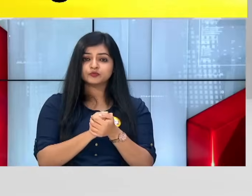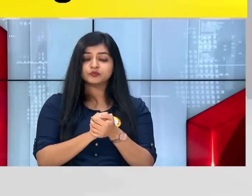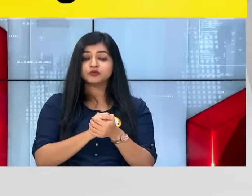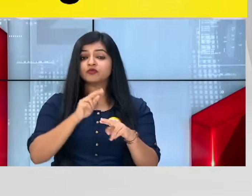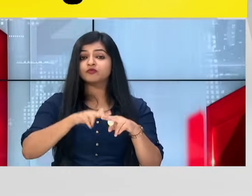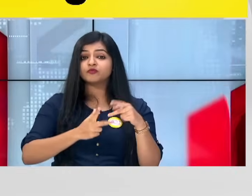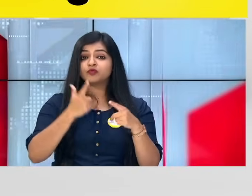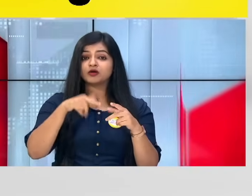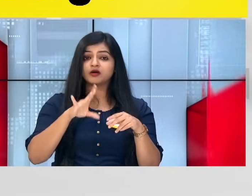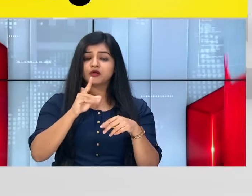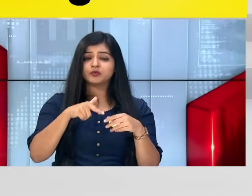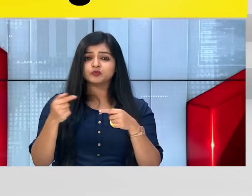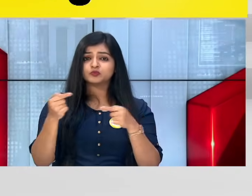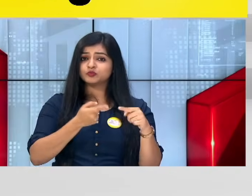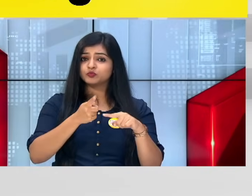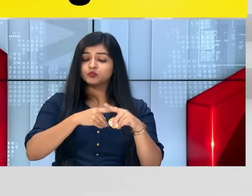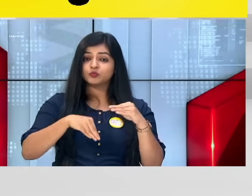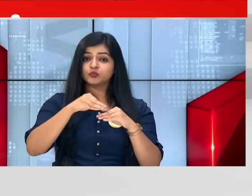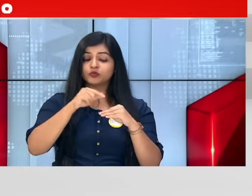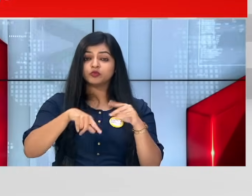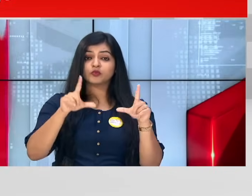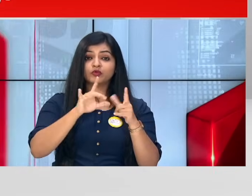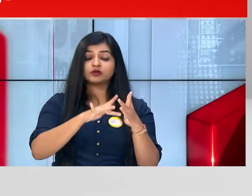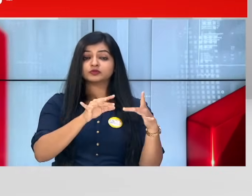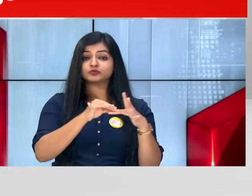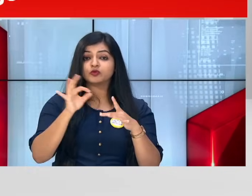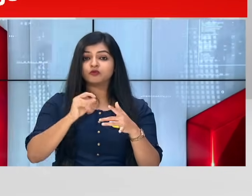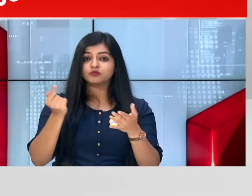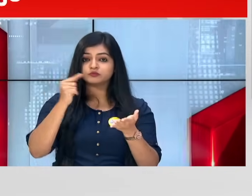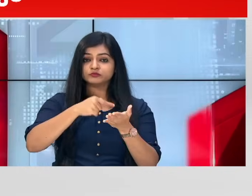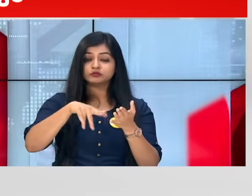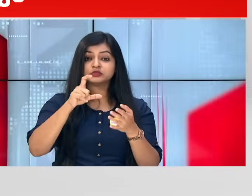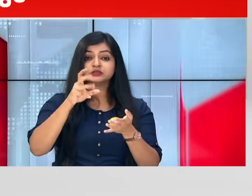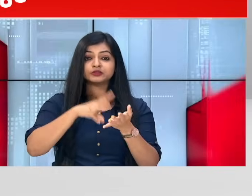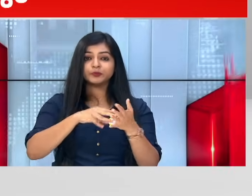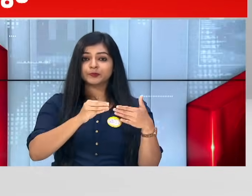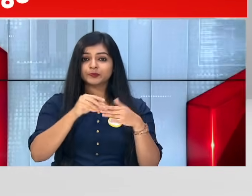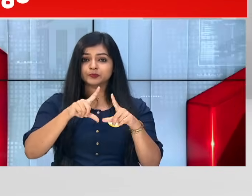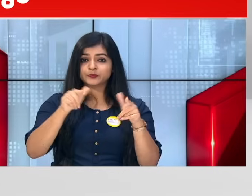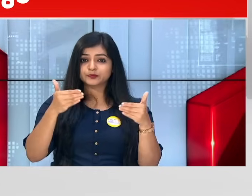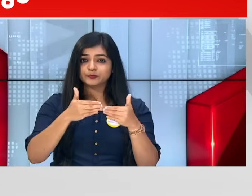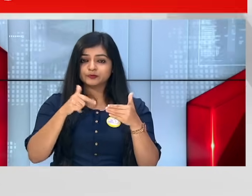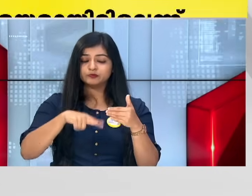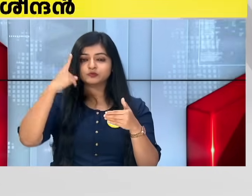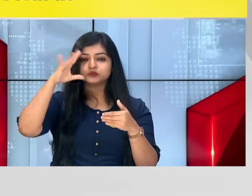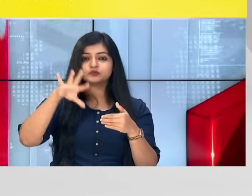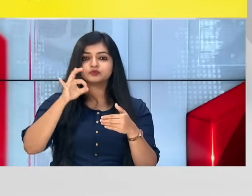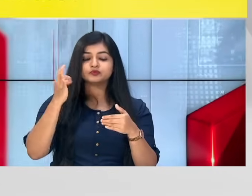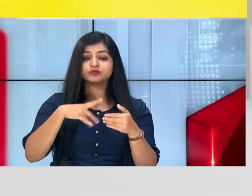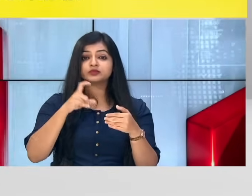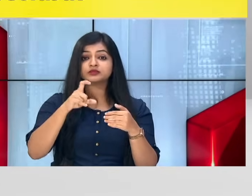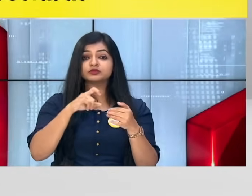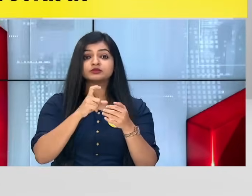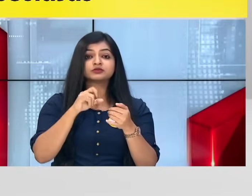വന്യജീവി സംഘർഷത്തിന്റെ പശ്ചാത്തലത്തിൽ വയനാട്ടിൽ സ്പെഷ്യൽ ഓഫീസറെ നിയമിക്കും. മുഖ്യമന്ത്രിയുടെ നേതൃത്വത്തിൽ ചേർന്ന ജനപ്രതിനിധികളുടെ യോഗത്തിലാണ് തീരുമാനം. CCF